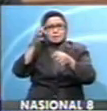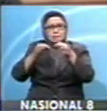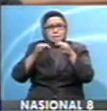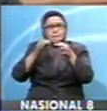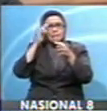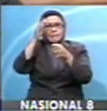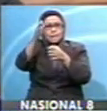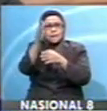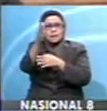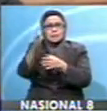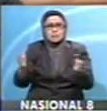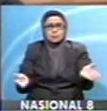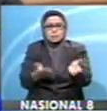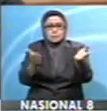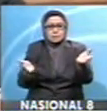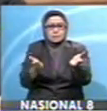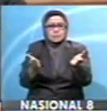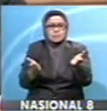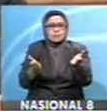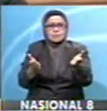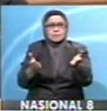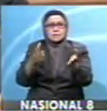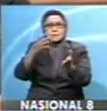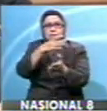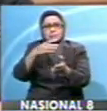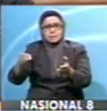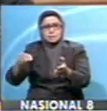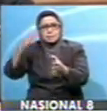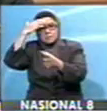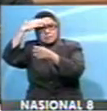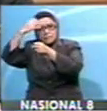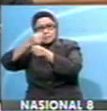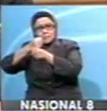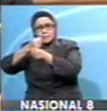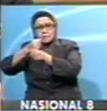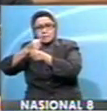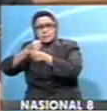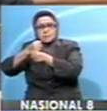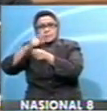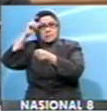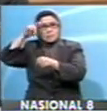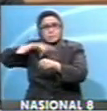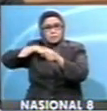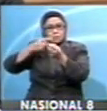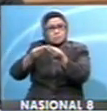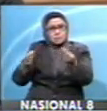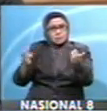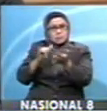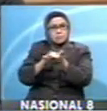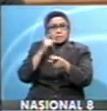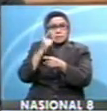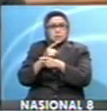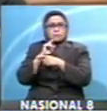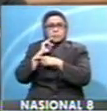akan merangsang dan keyakinan orang-orang pemilik tanah itu bahawa kita benar-benar serius dalam